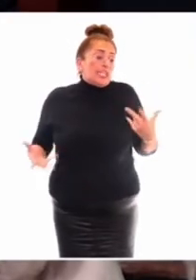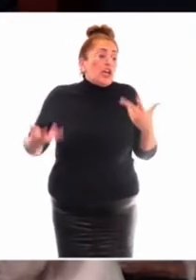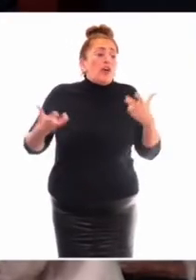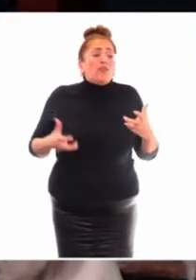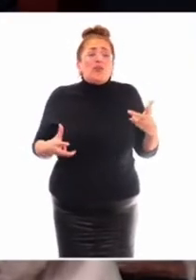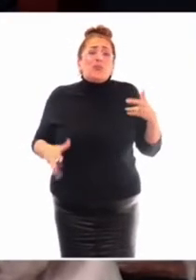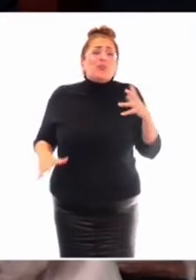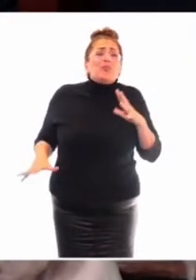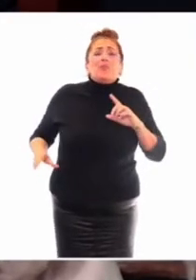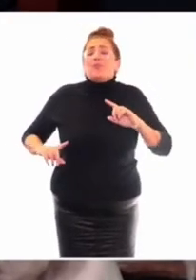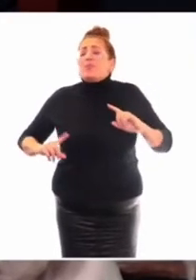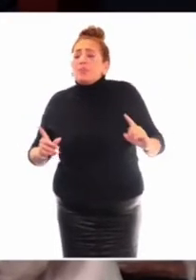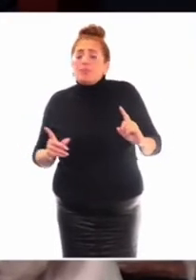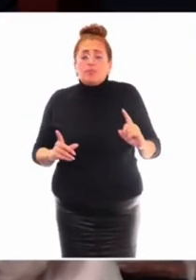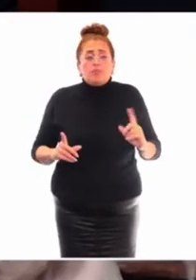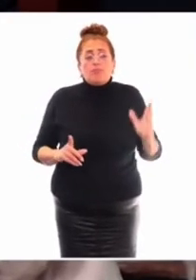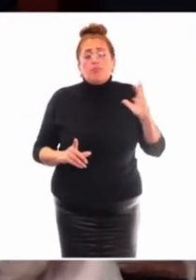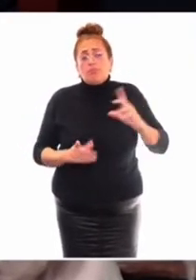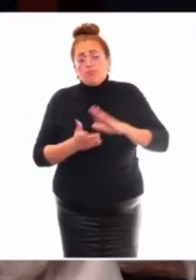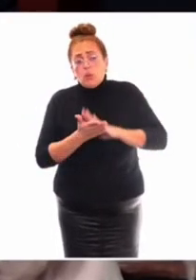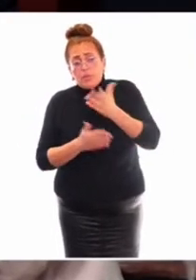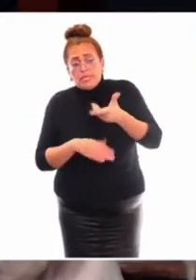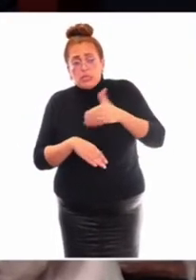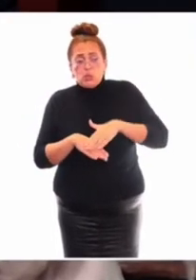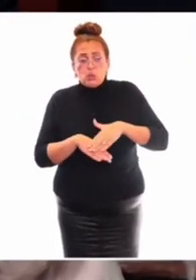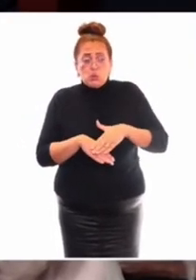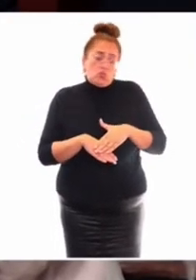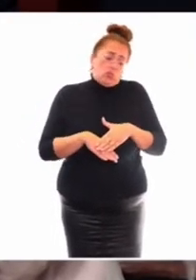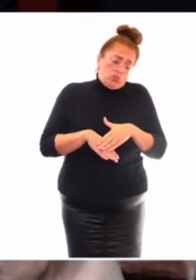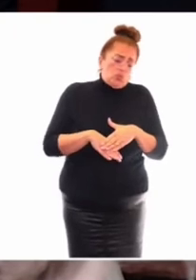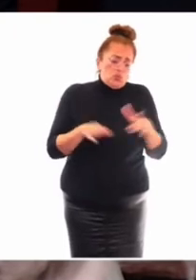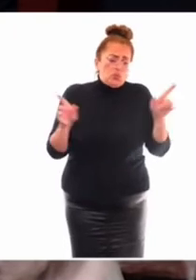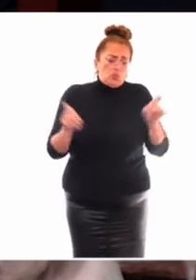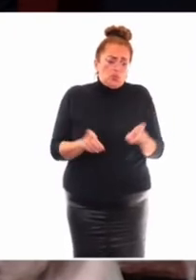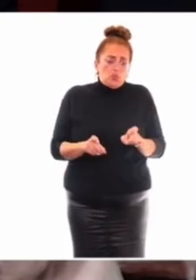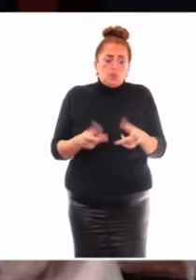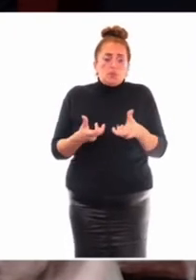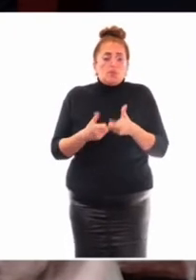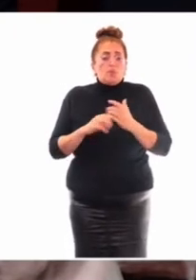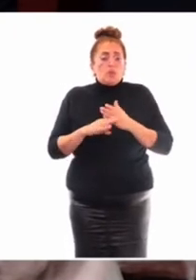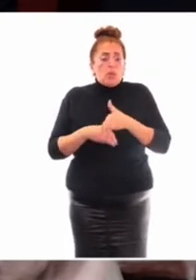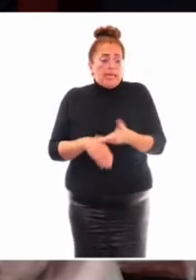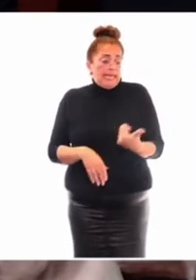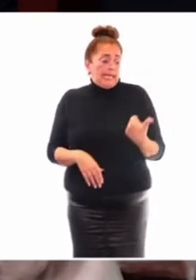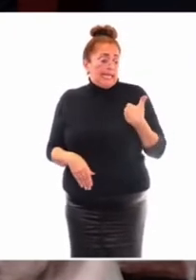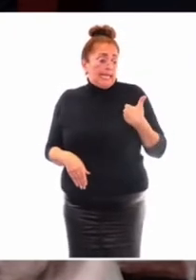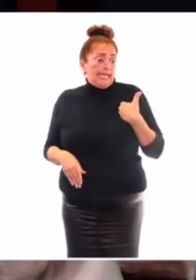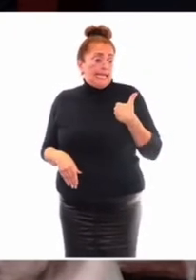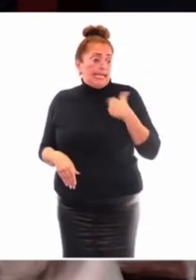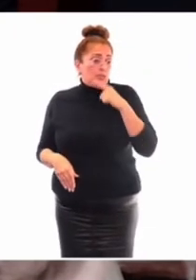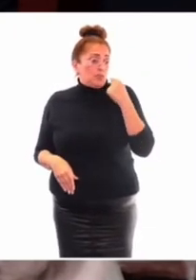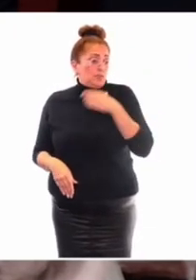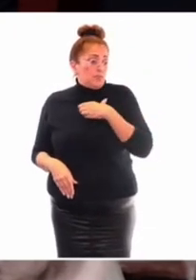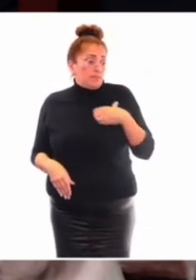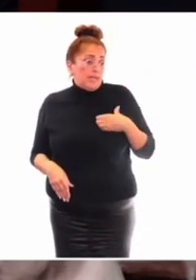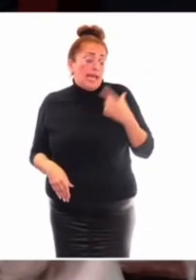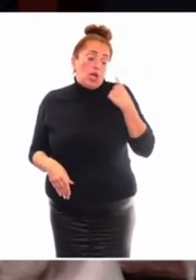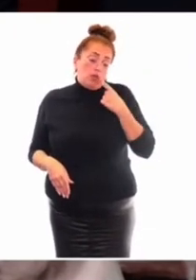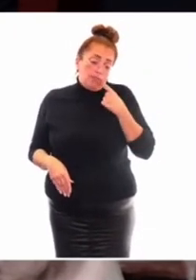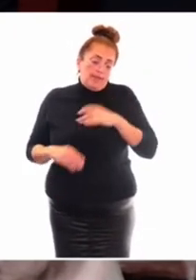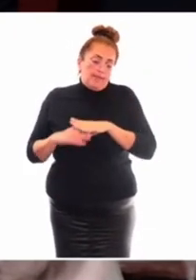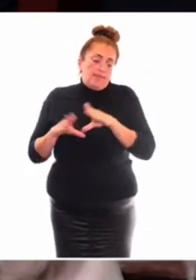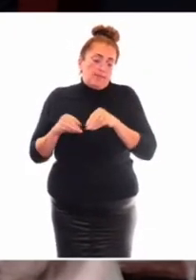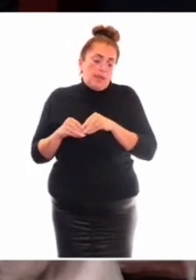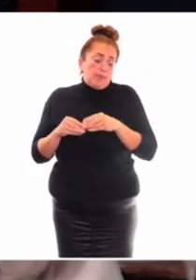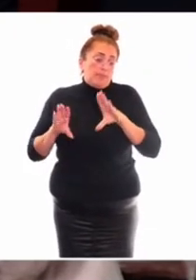moins évidemment d'oublier les promesses qui étaient les vôtres. En tout cas, entendez monsieur le maire qu'en cette rentrée, il y a une difficulté perceptible dans les familles bordelaises.